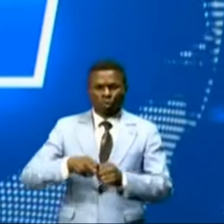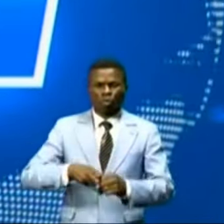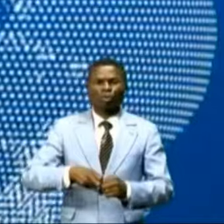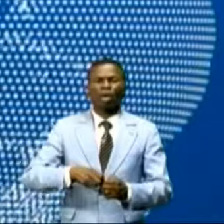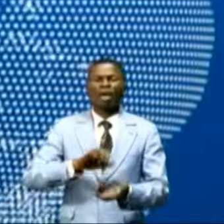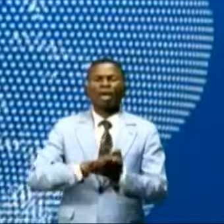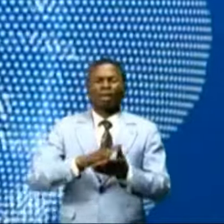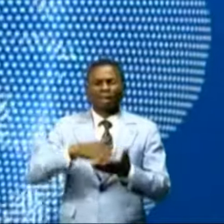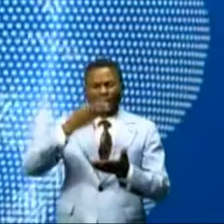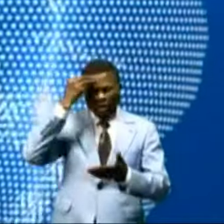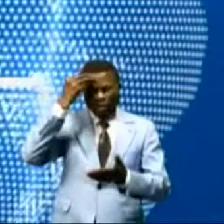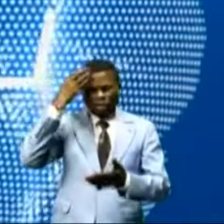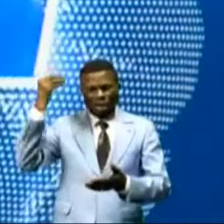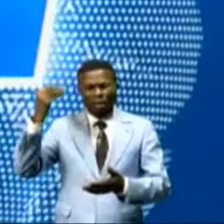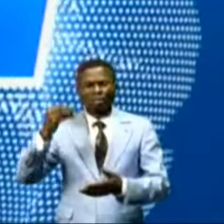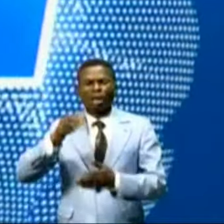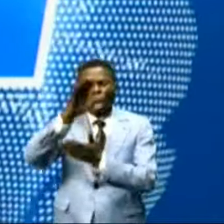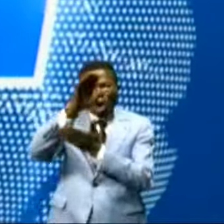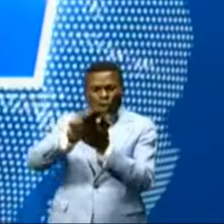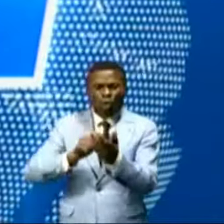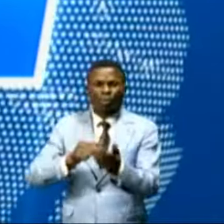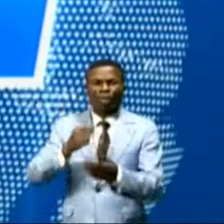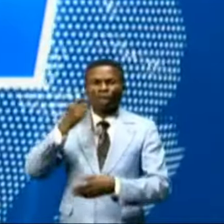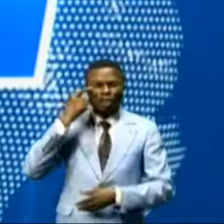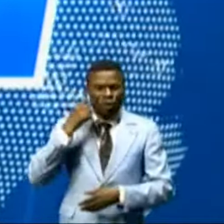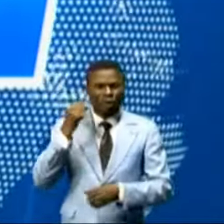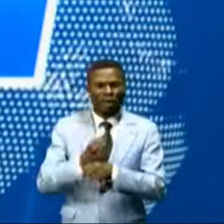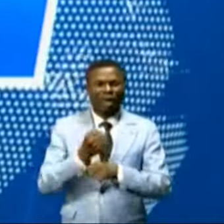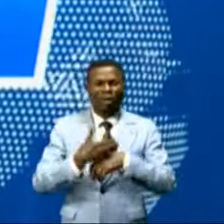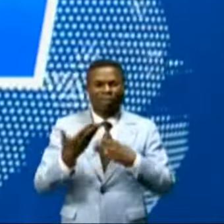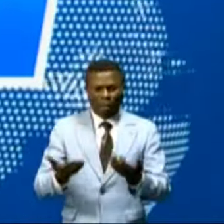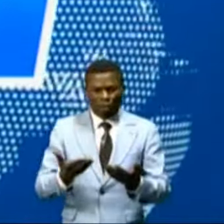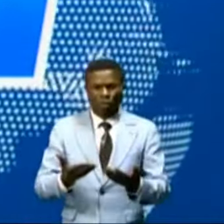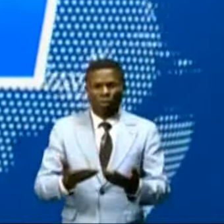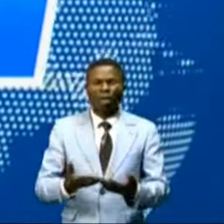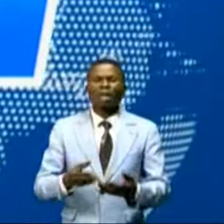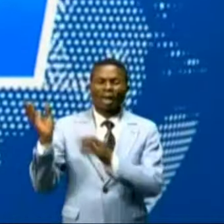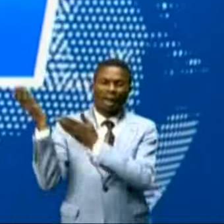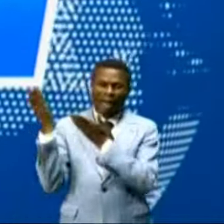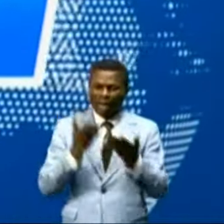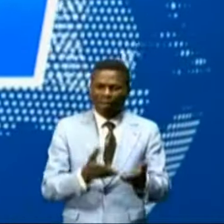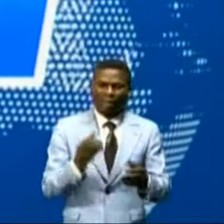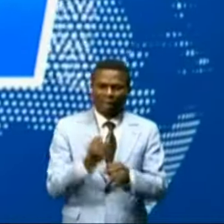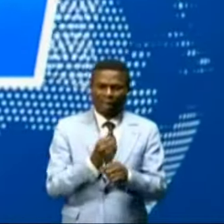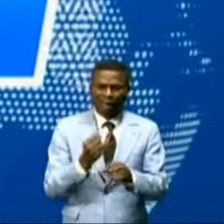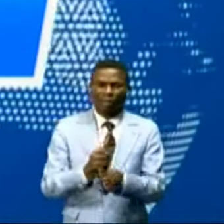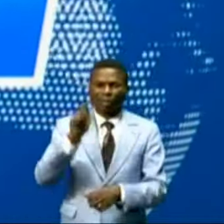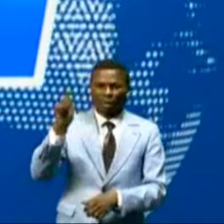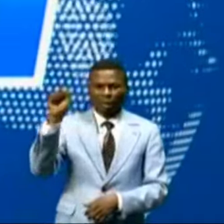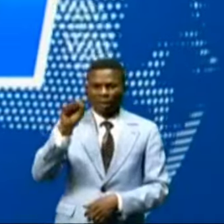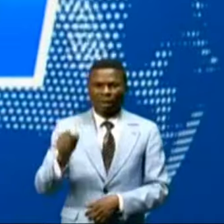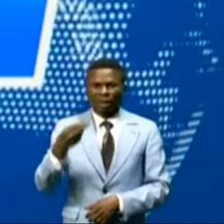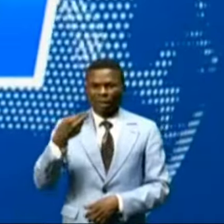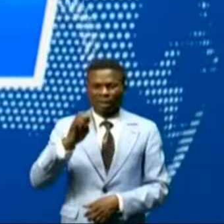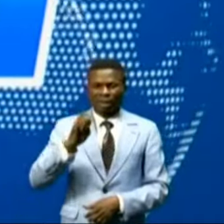pour s'en servir dans la construction de la centrale hydroélectrique de Tchela 1 et Tchela 2. D'autres détails dans ce